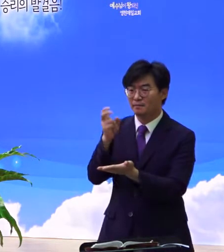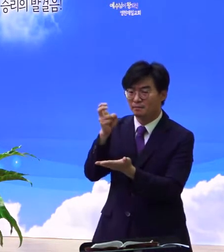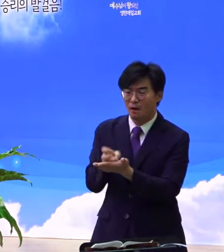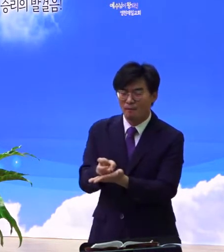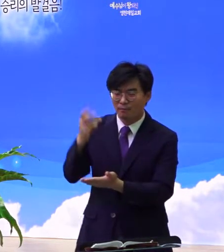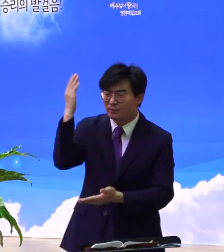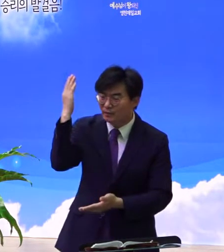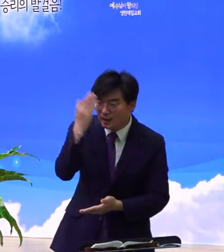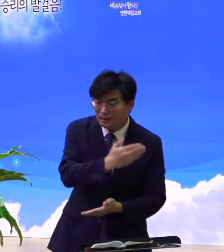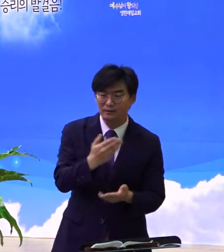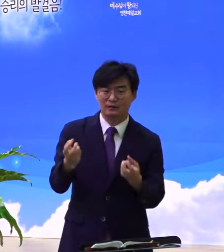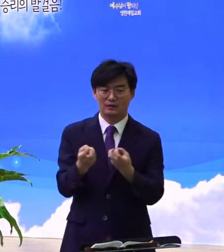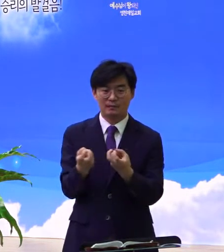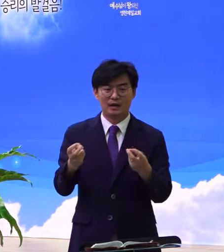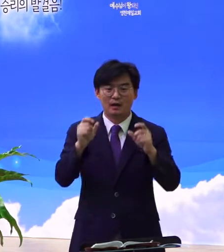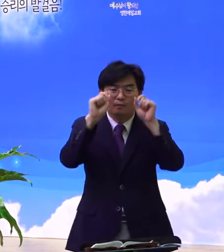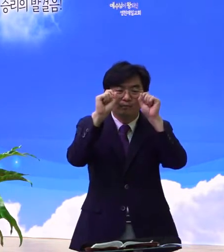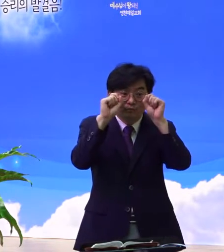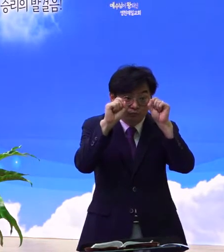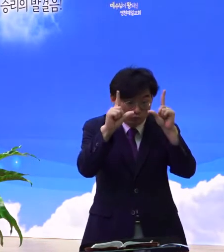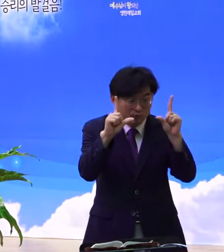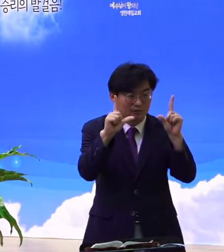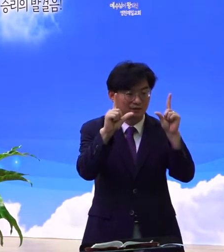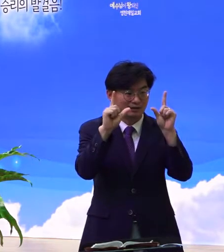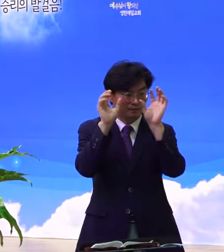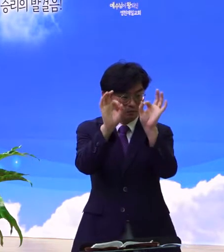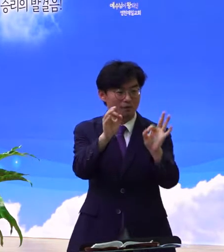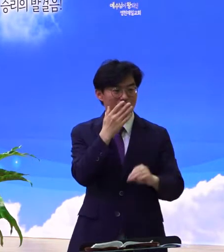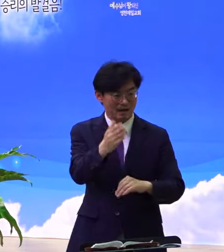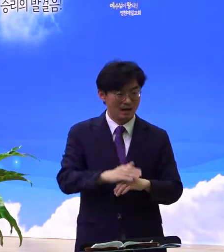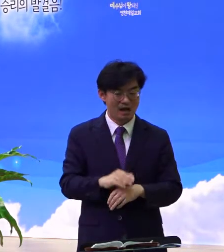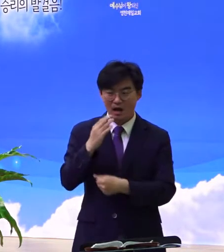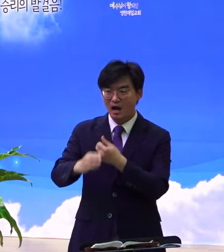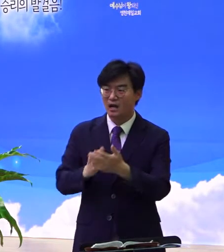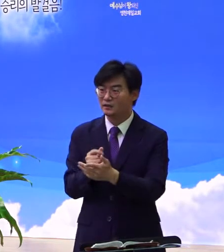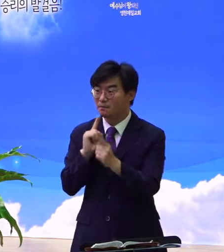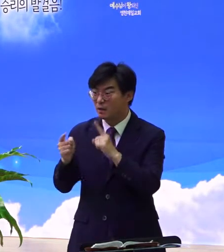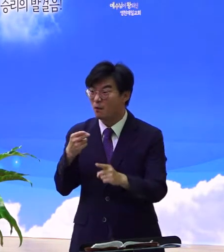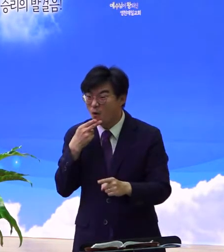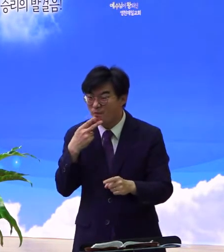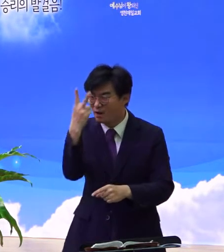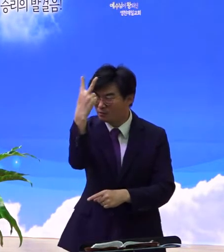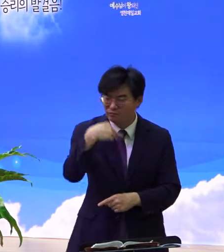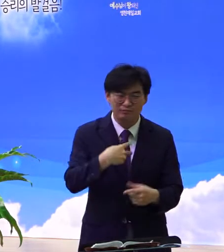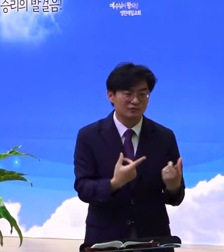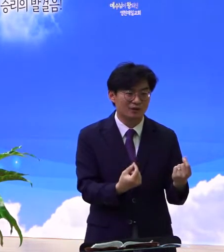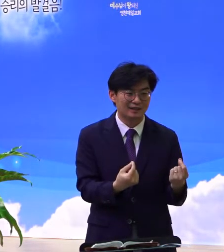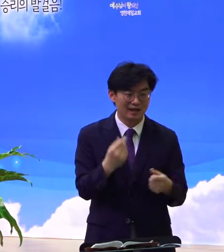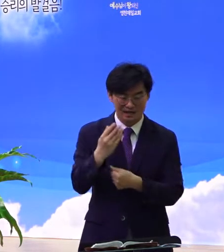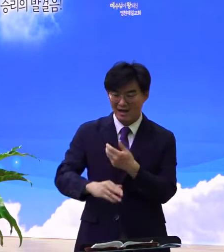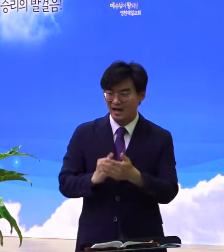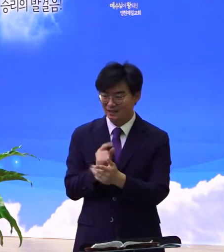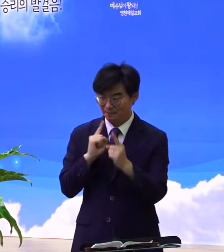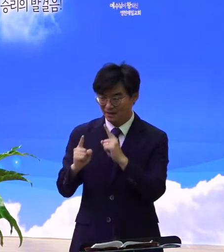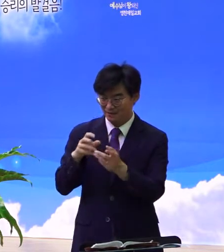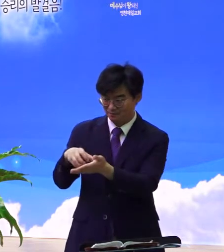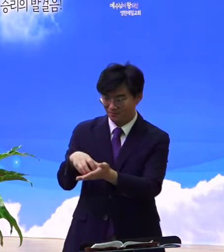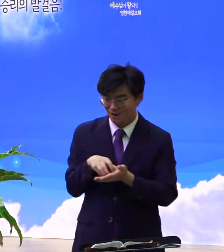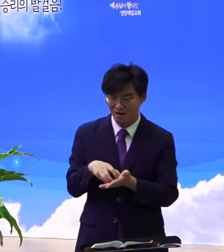순결하여 눈을 밝게 하시리다. 하나님의 말씀은 순결하여 우리의 눈을 밝게